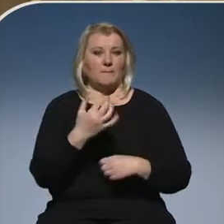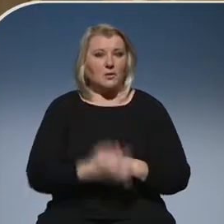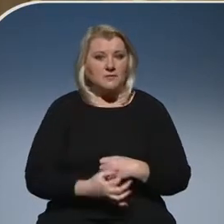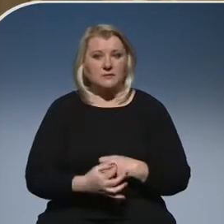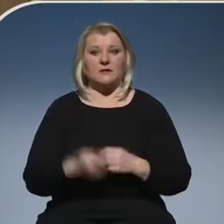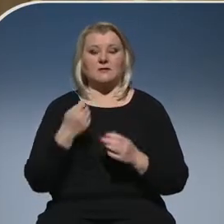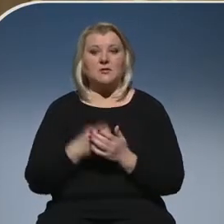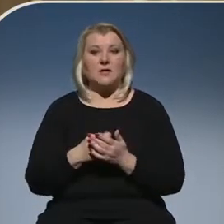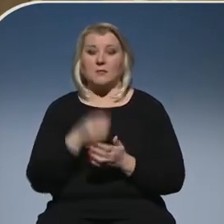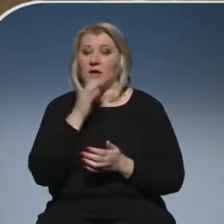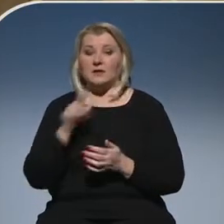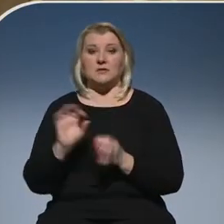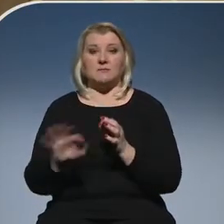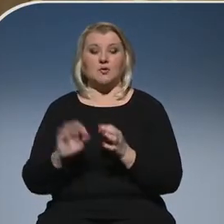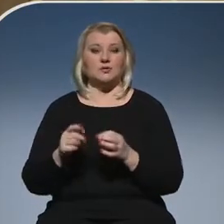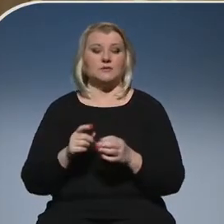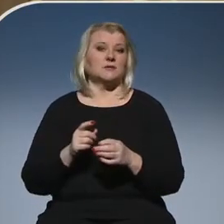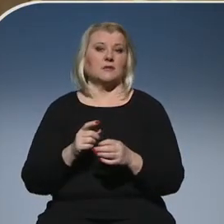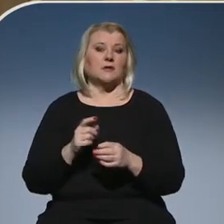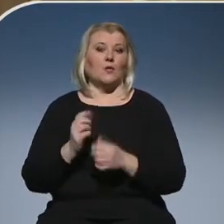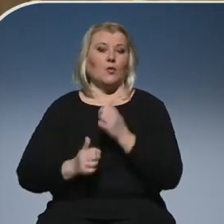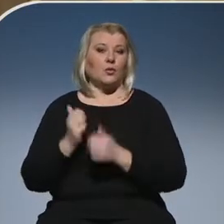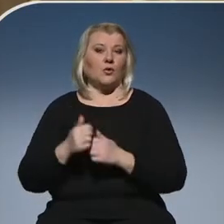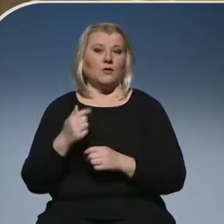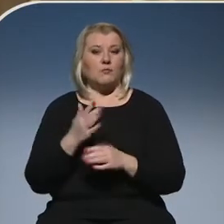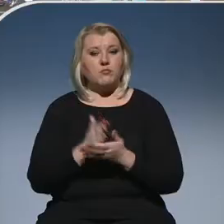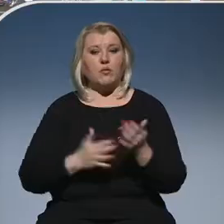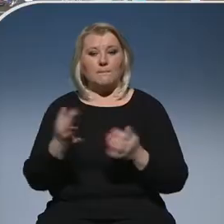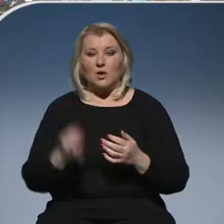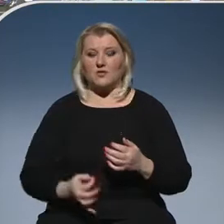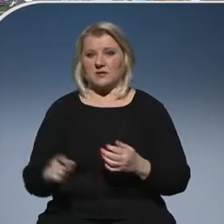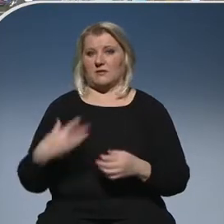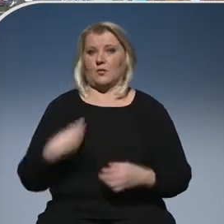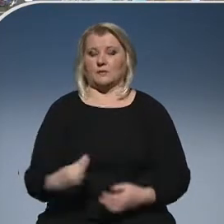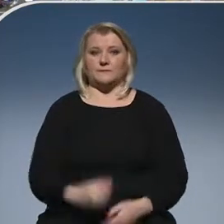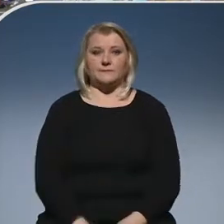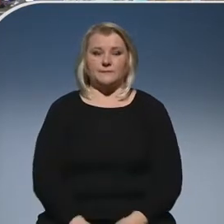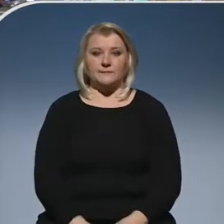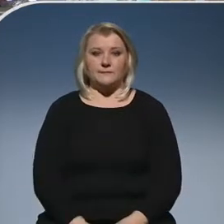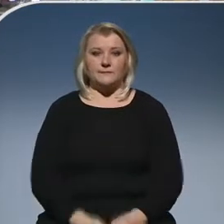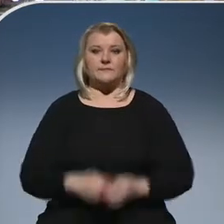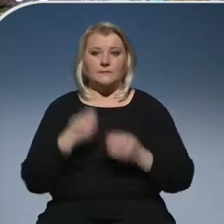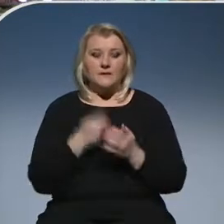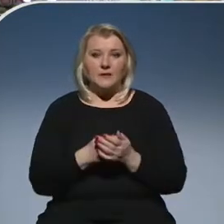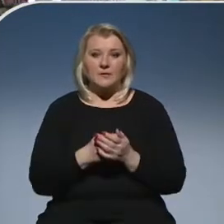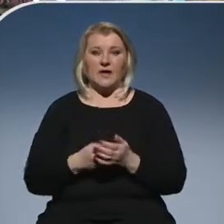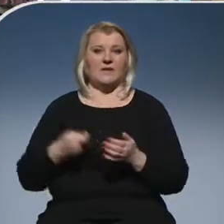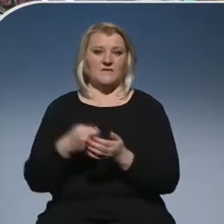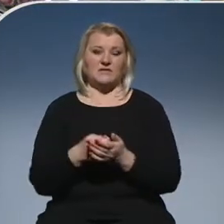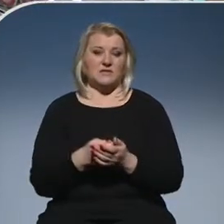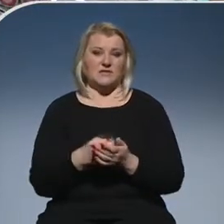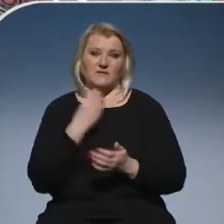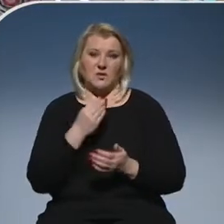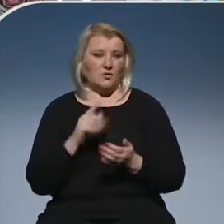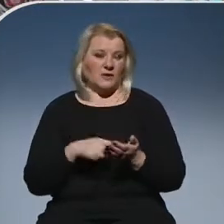s 0,5% úrokem vlastně tratíme. Takže výsledkem vlastně toho minulého povídání bylo, že ta investice není příliš výhodná. My si dnes